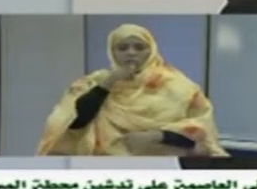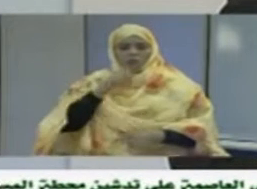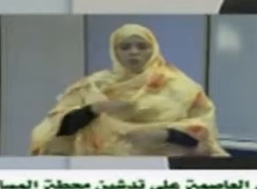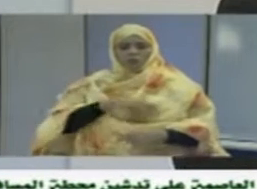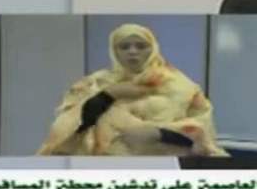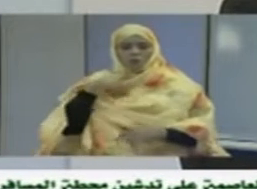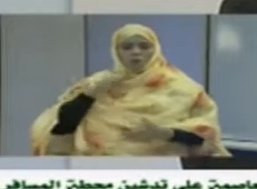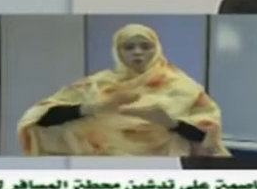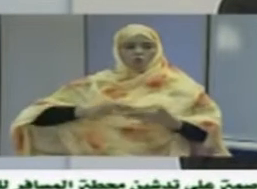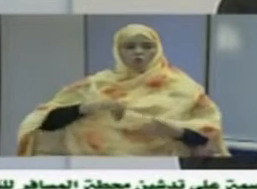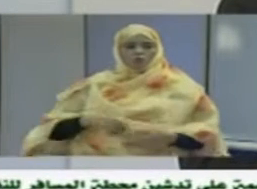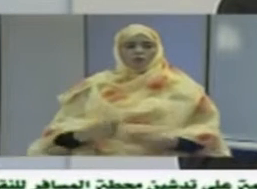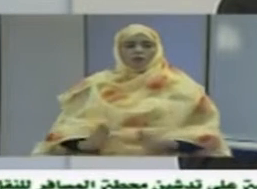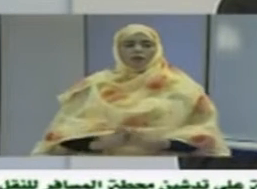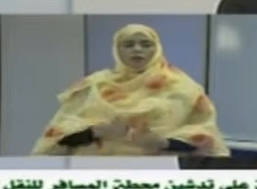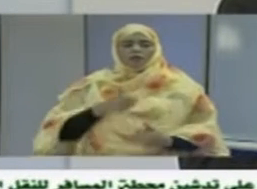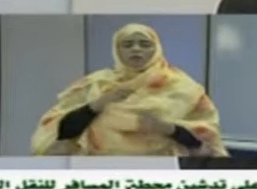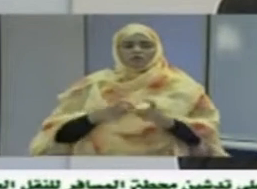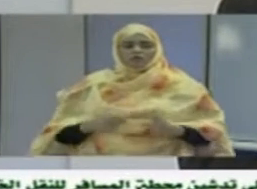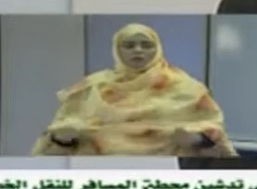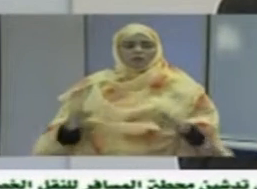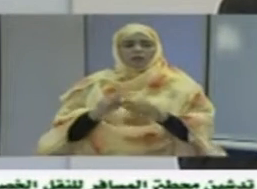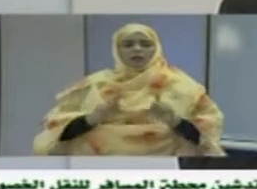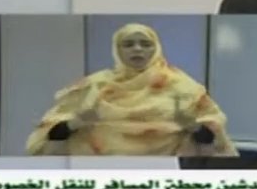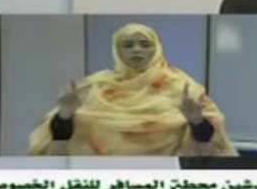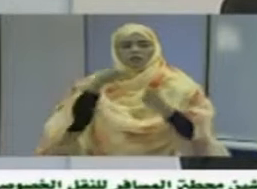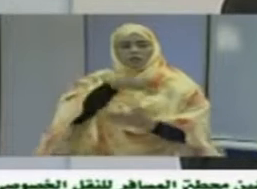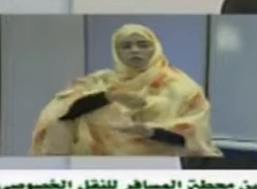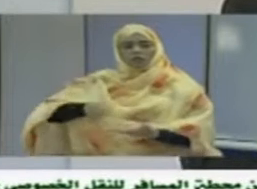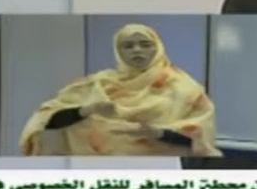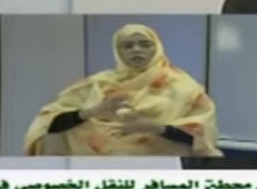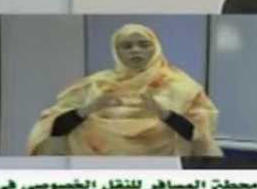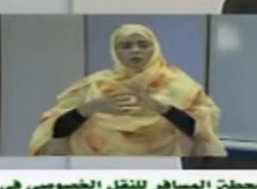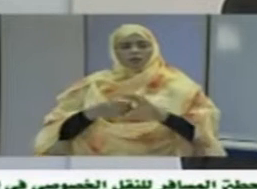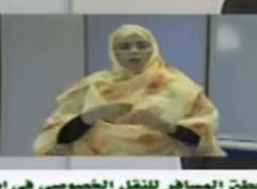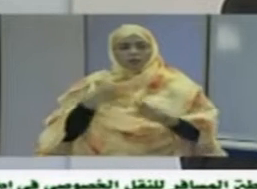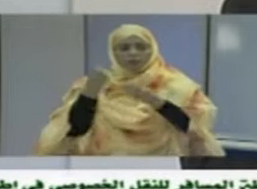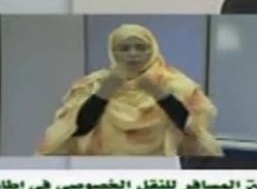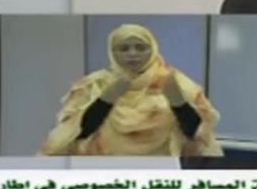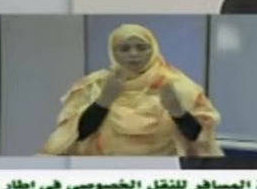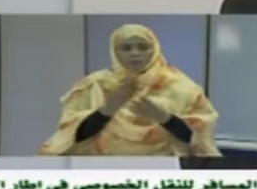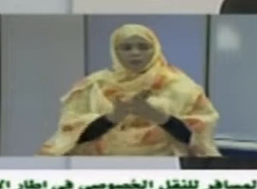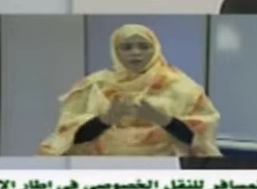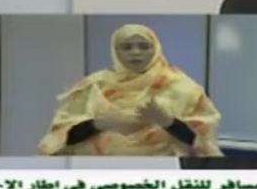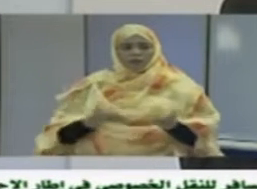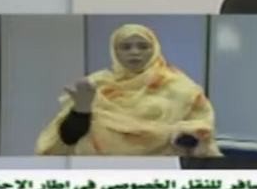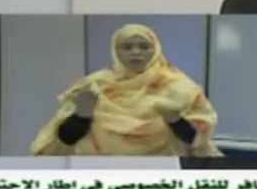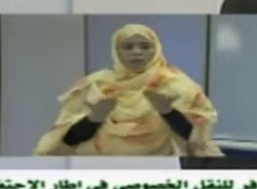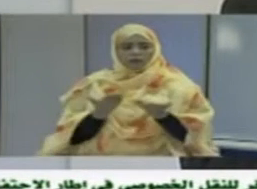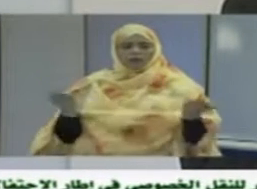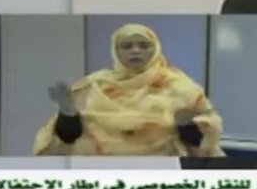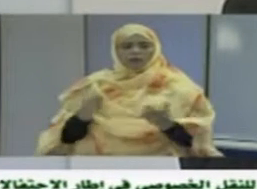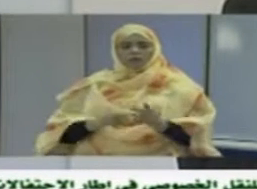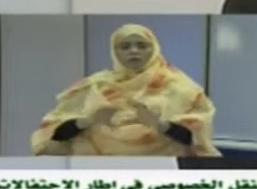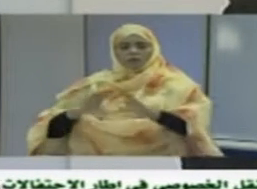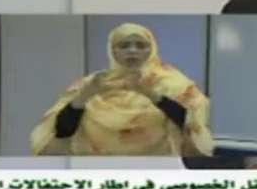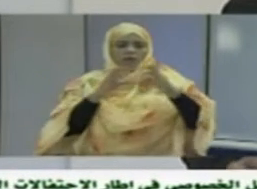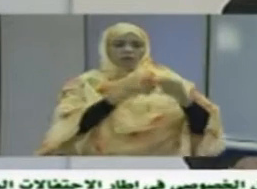محمد أمين والشيخ. كما اجتمعت لجنة المالية بالجمعية لمناقشة مشاريع ميزانيات بعض